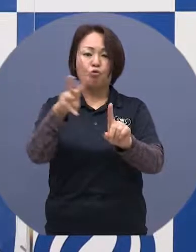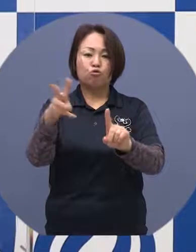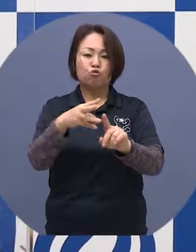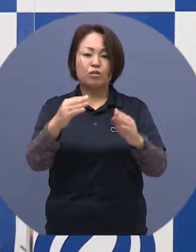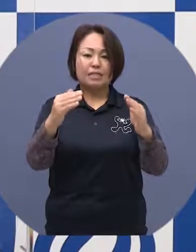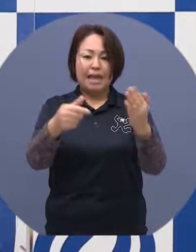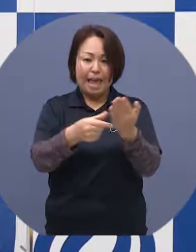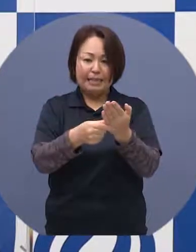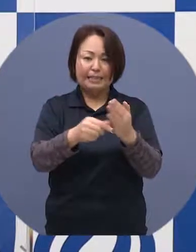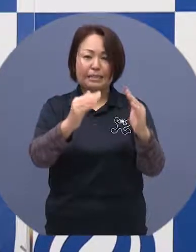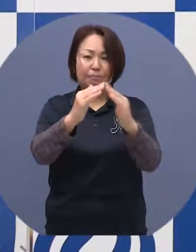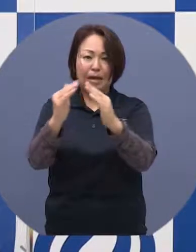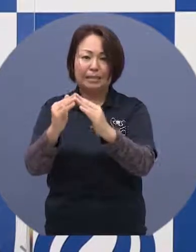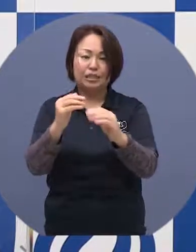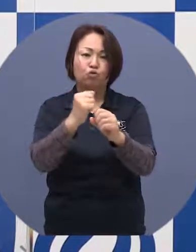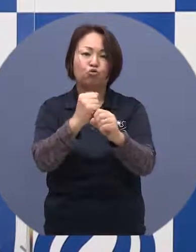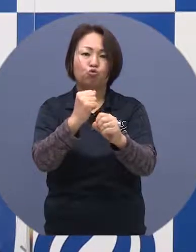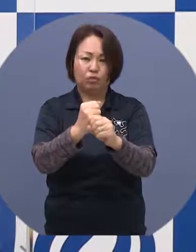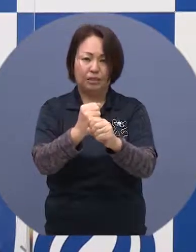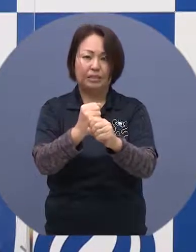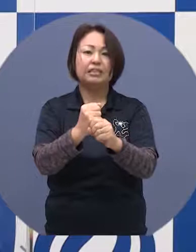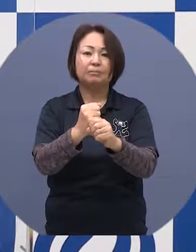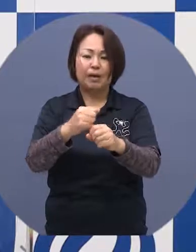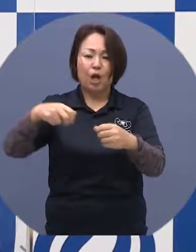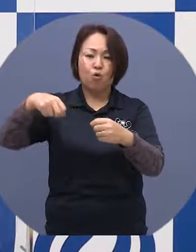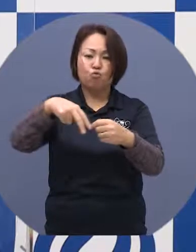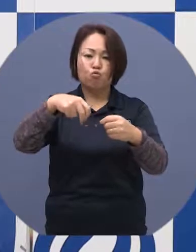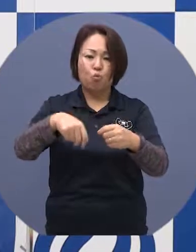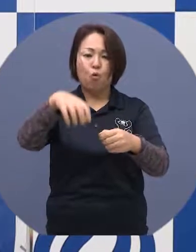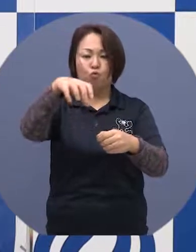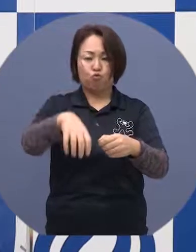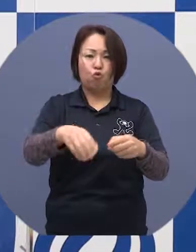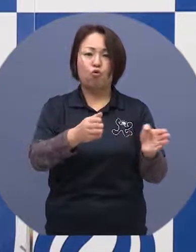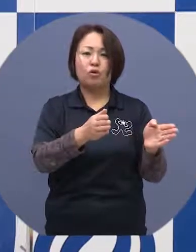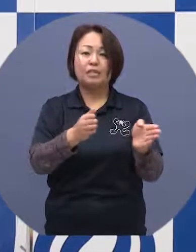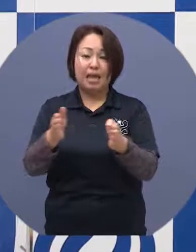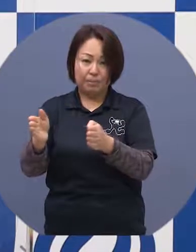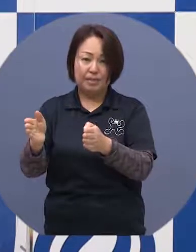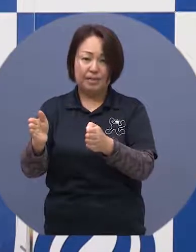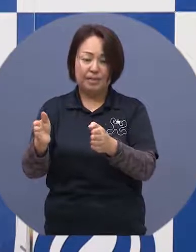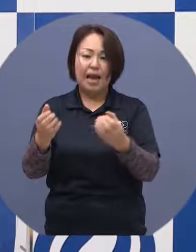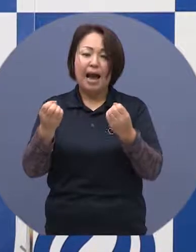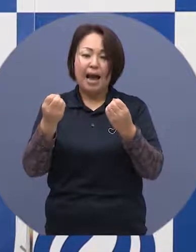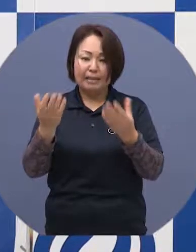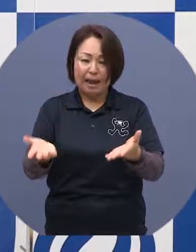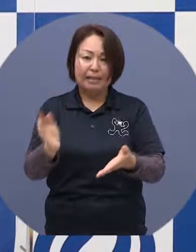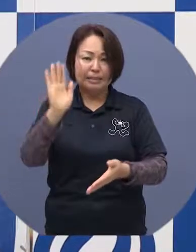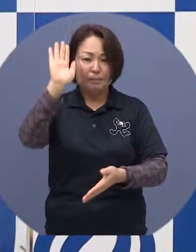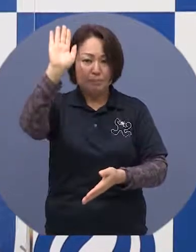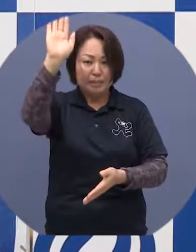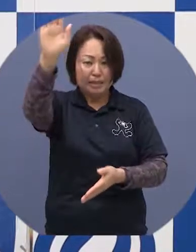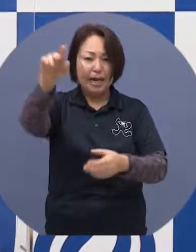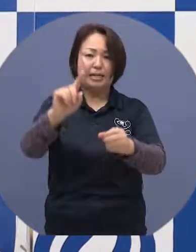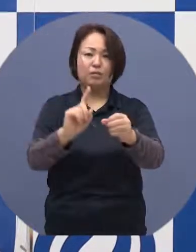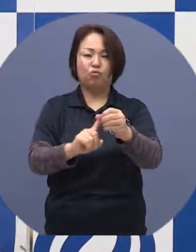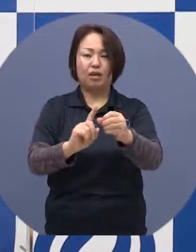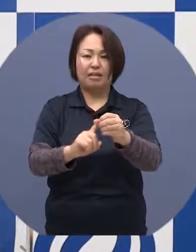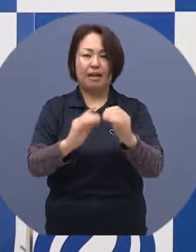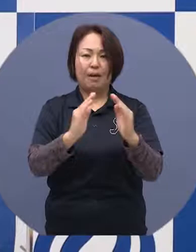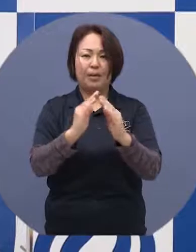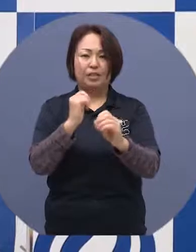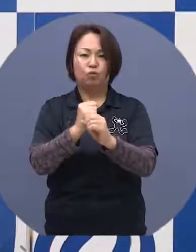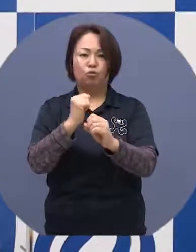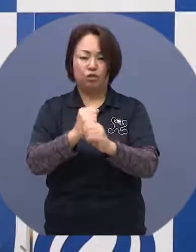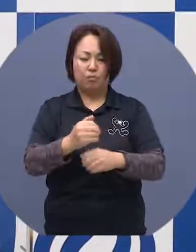のまちづくり構想の策定フットボール場の整備などなどですねこうした新たな時代に向けた街づくりも着実に